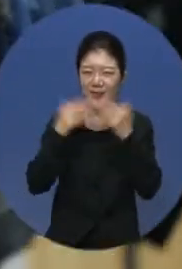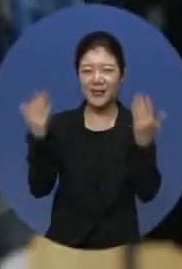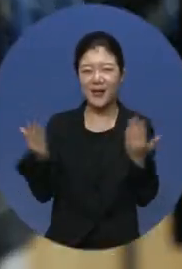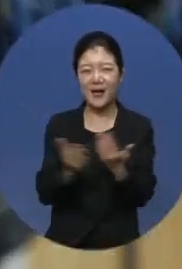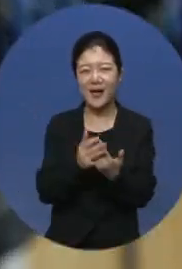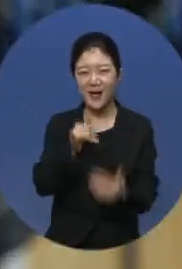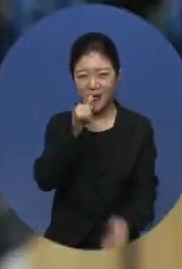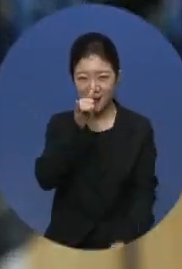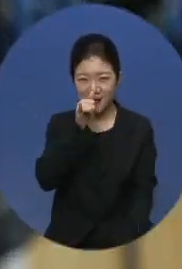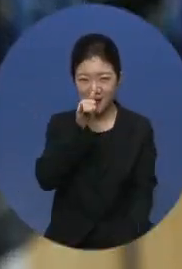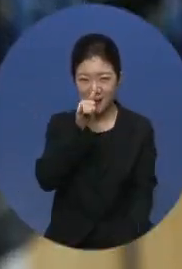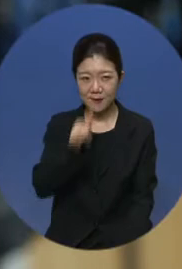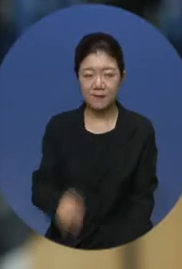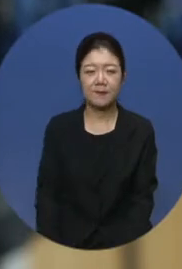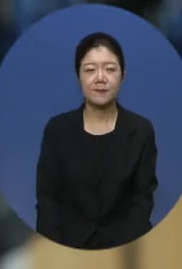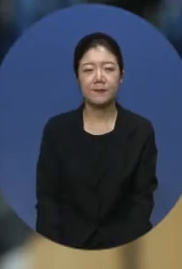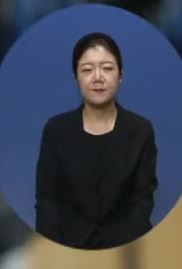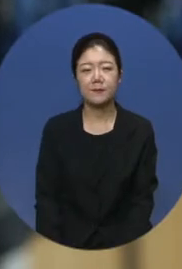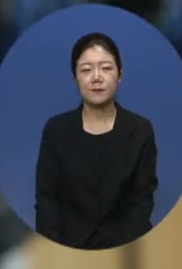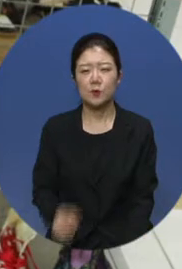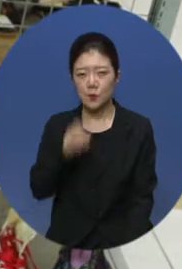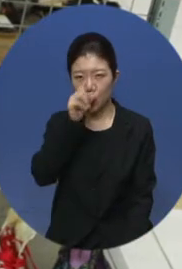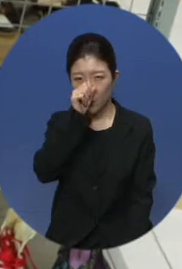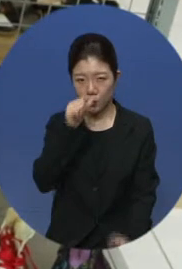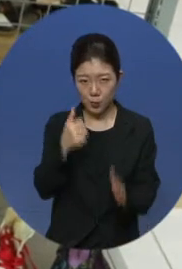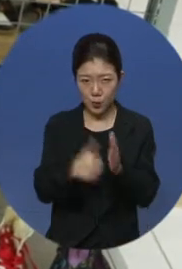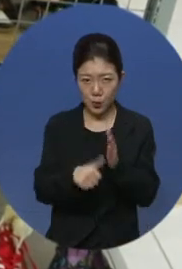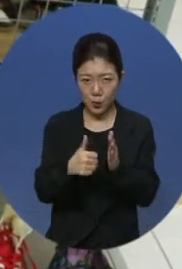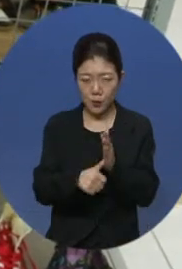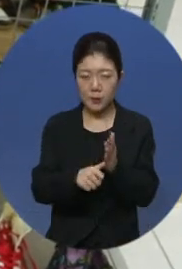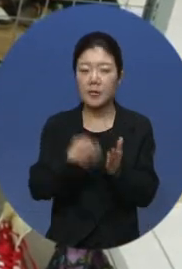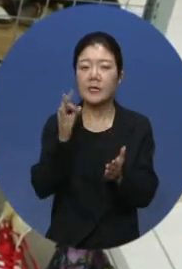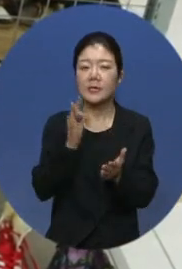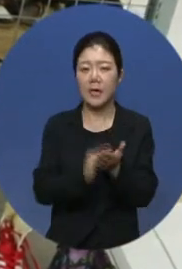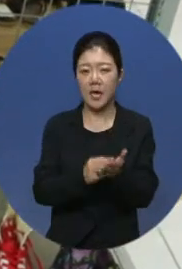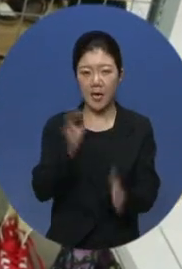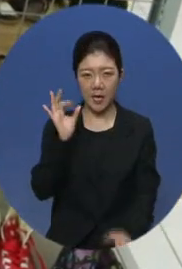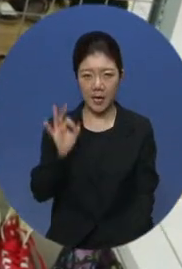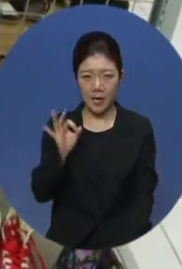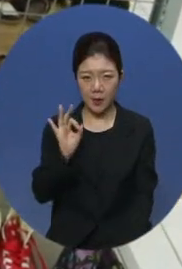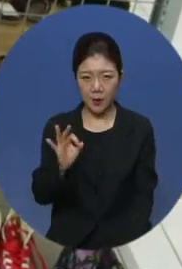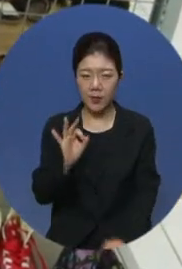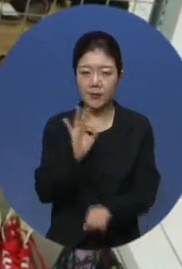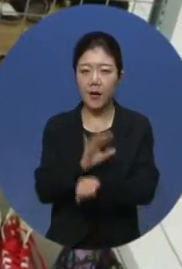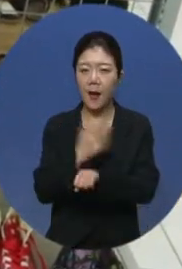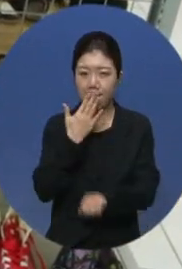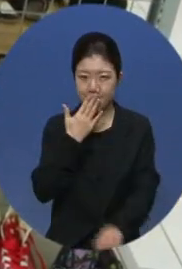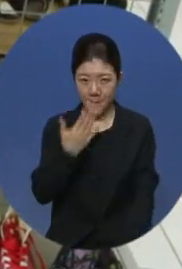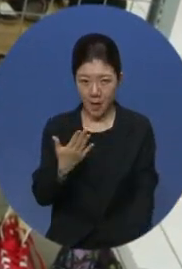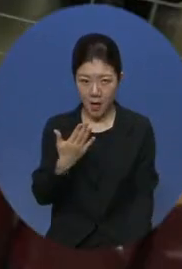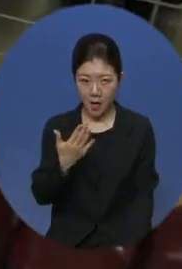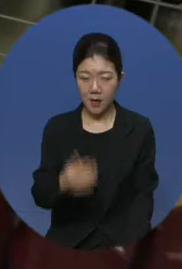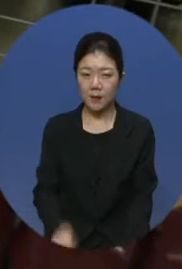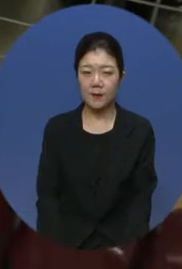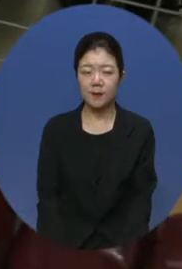있다는 이곳에서는 양질의 물건들을 저렴한 가격에 만나볼 수 있다는 장점이